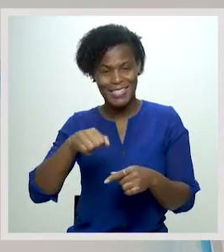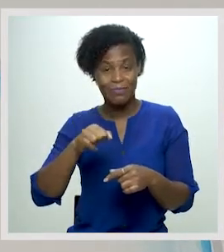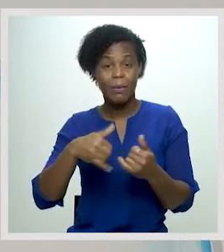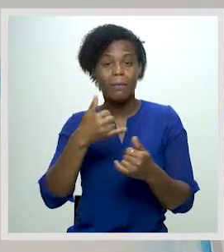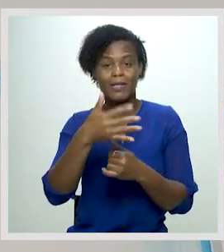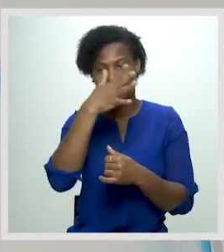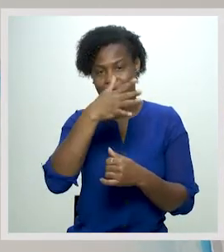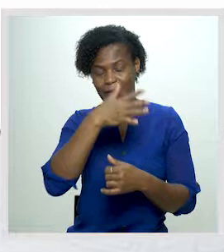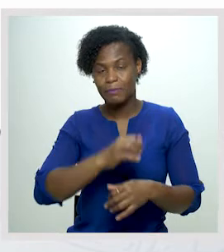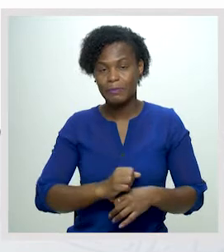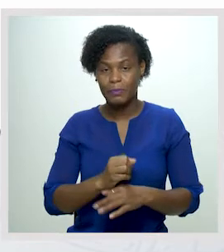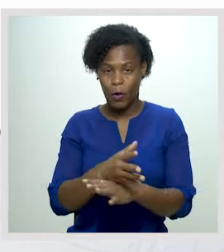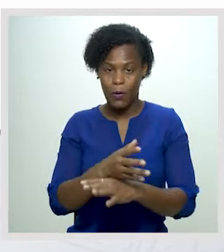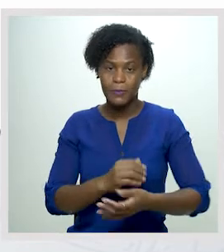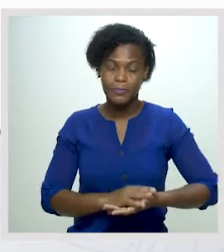activité.